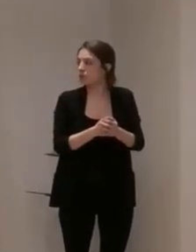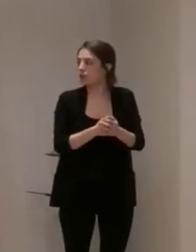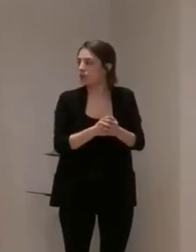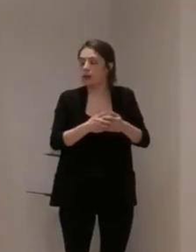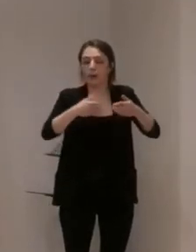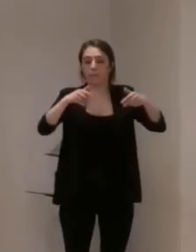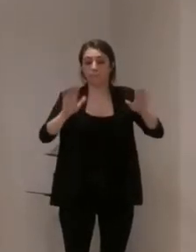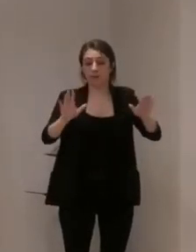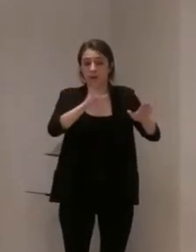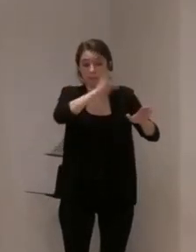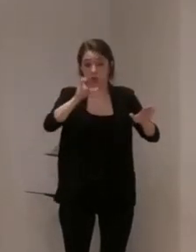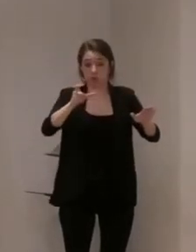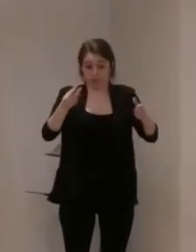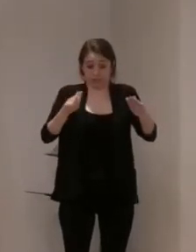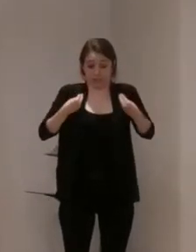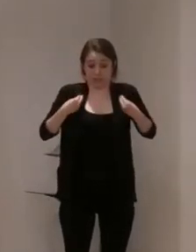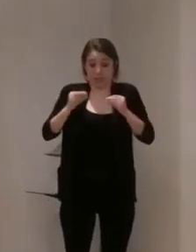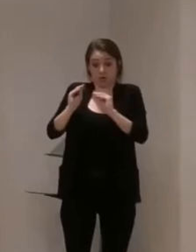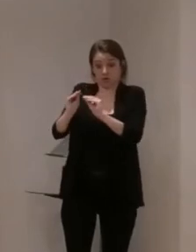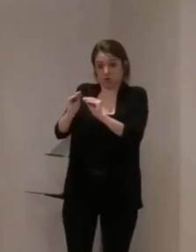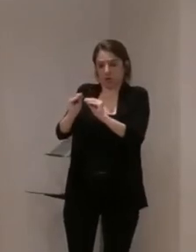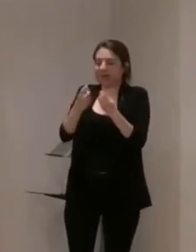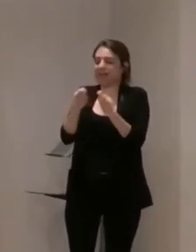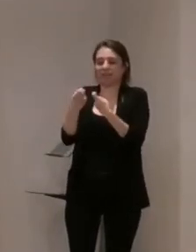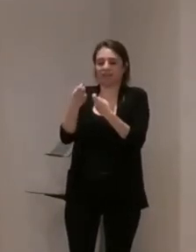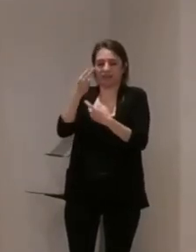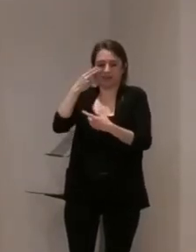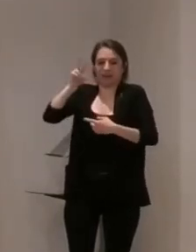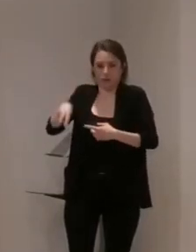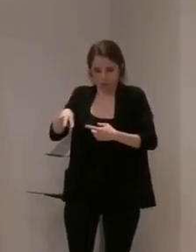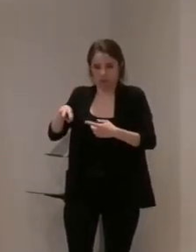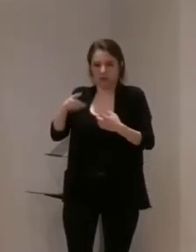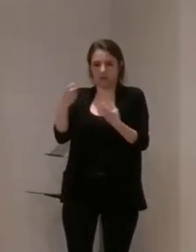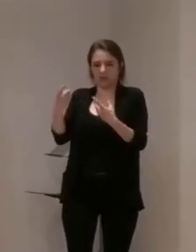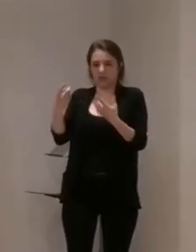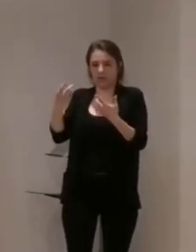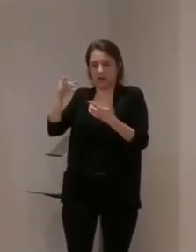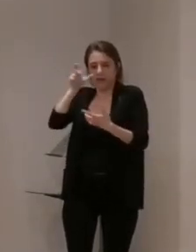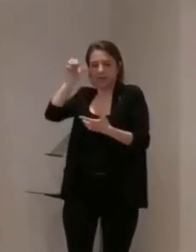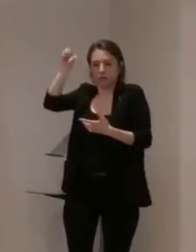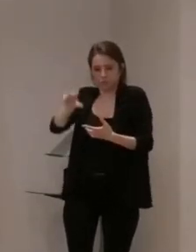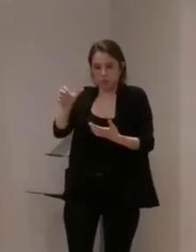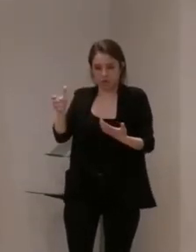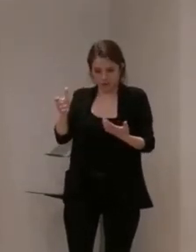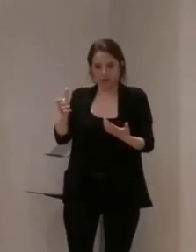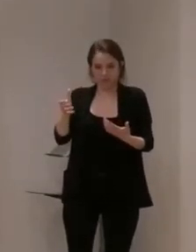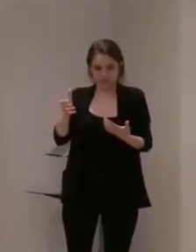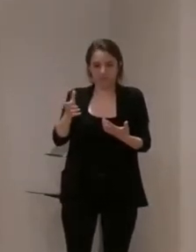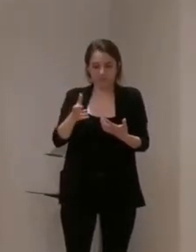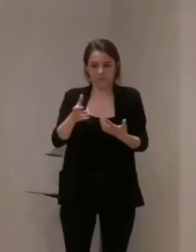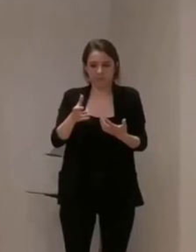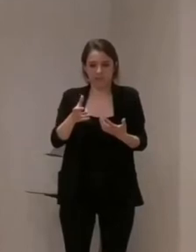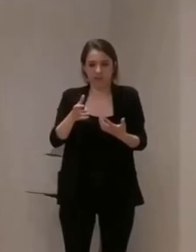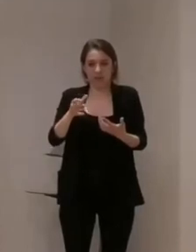persones que van viure tot això necessiten això. I els moments en què venen